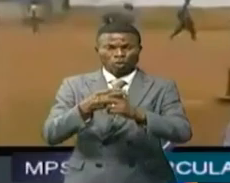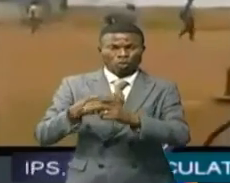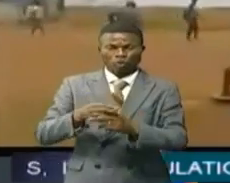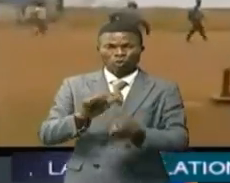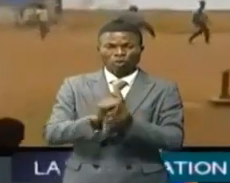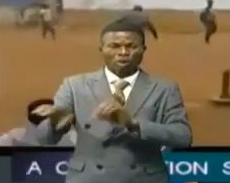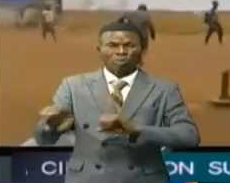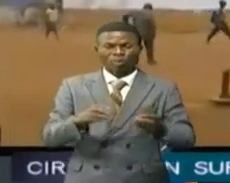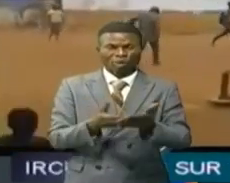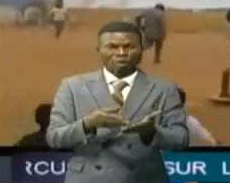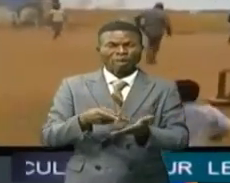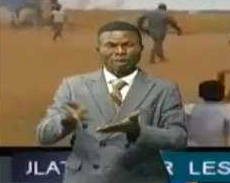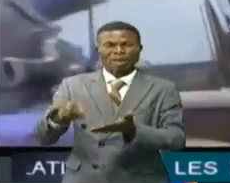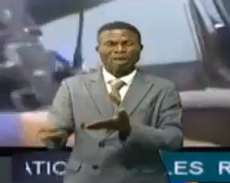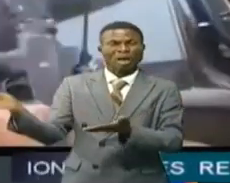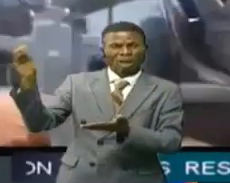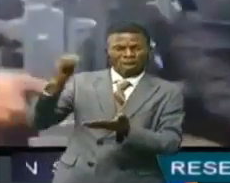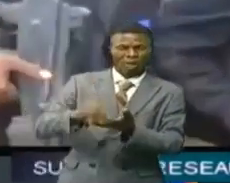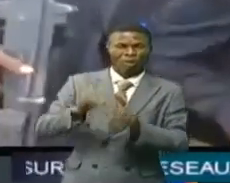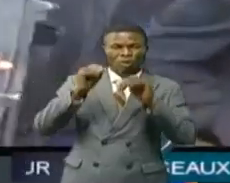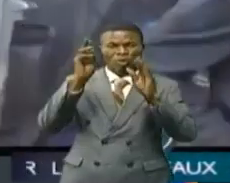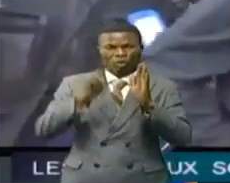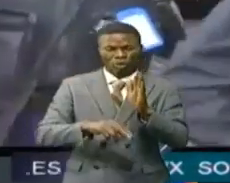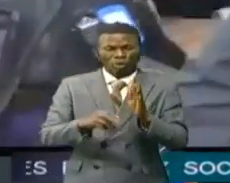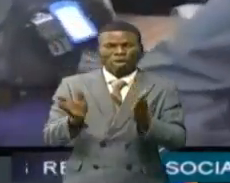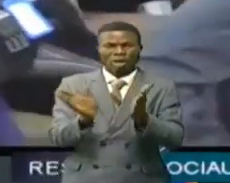paye de la prime des enseignants, de la maternelle et du